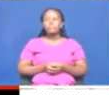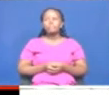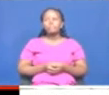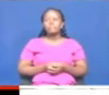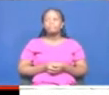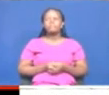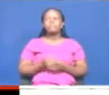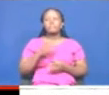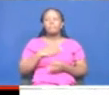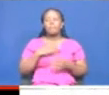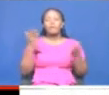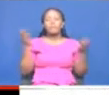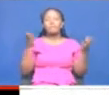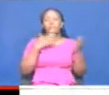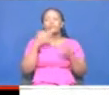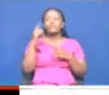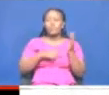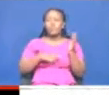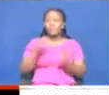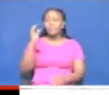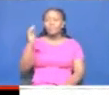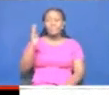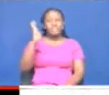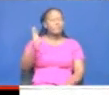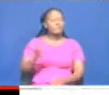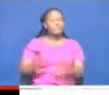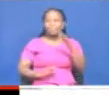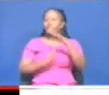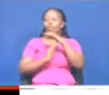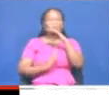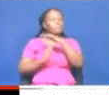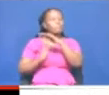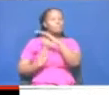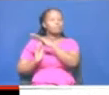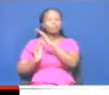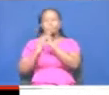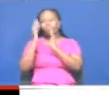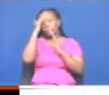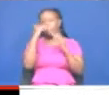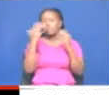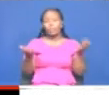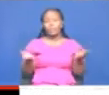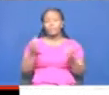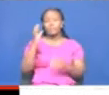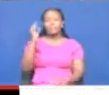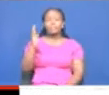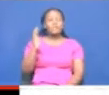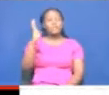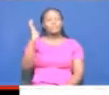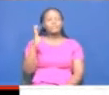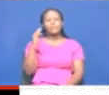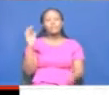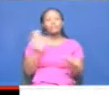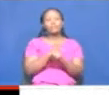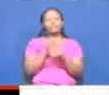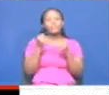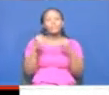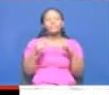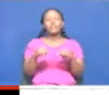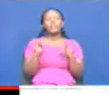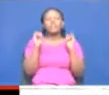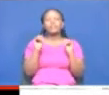I like CBC too much because CBC is talent oriented.